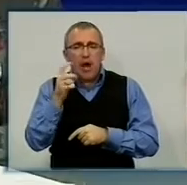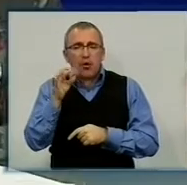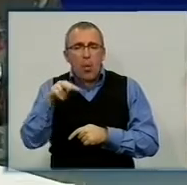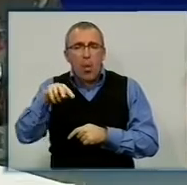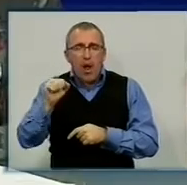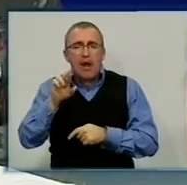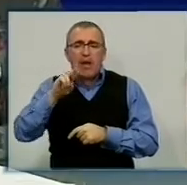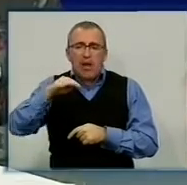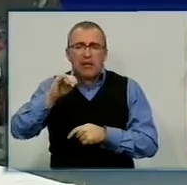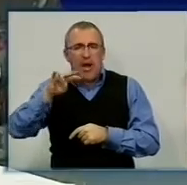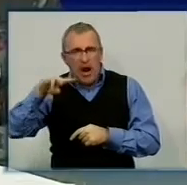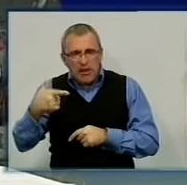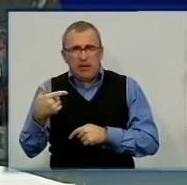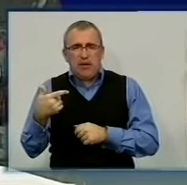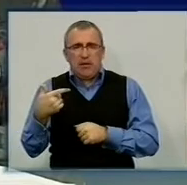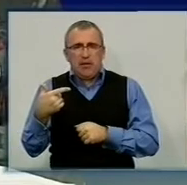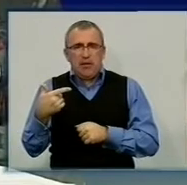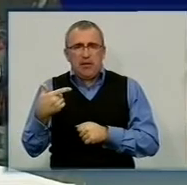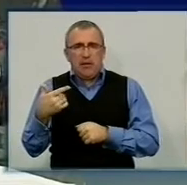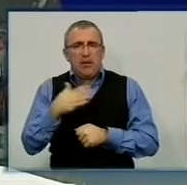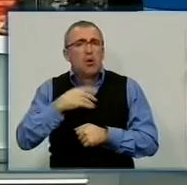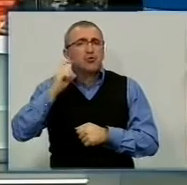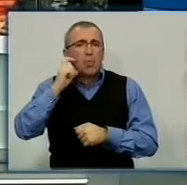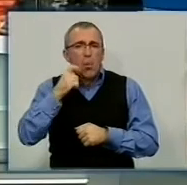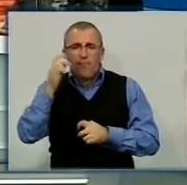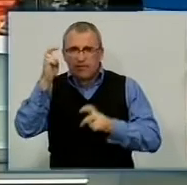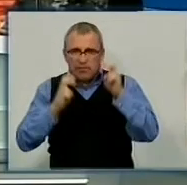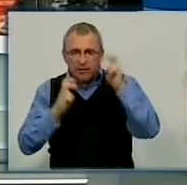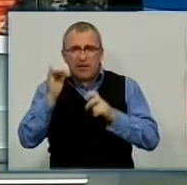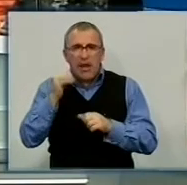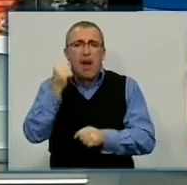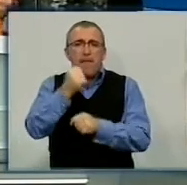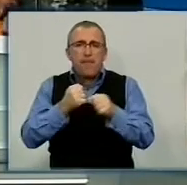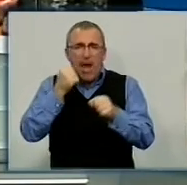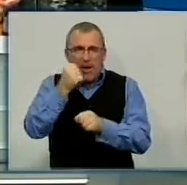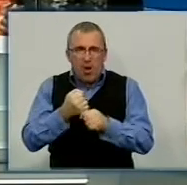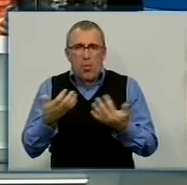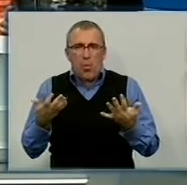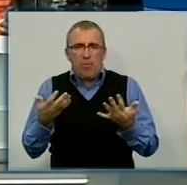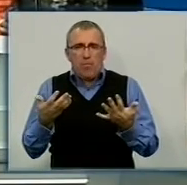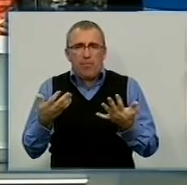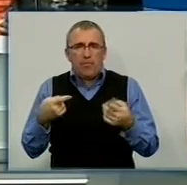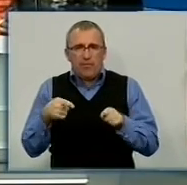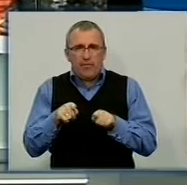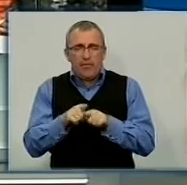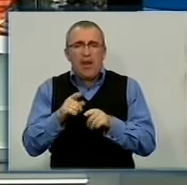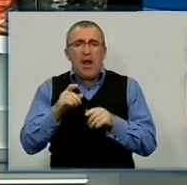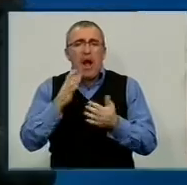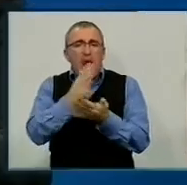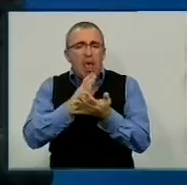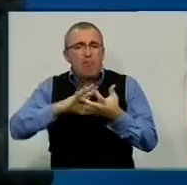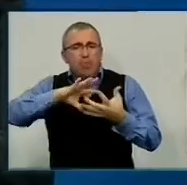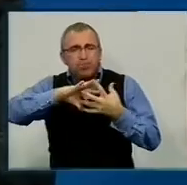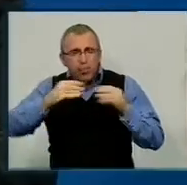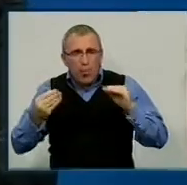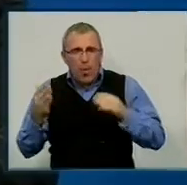Ятрань і наші цукрові заводи і переробка хлібобулочні вироби і